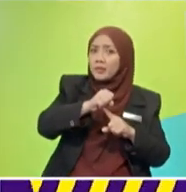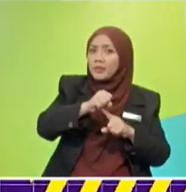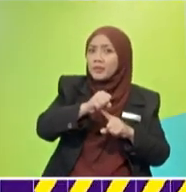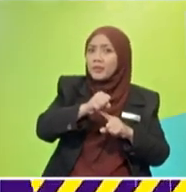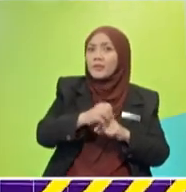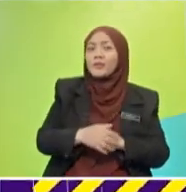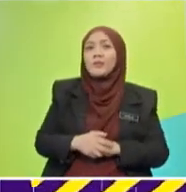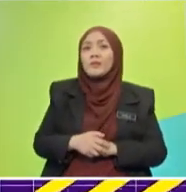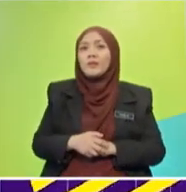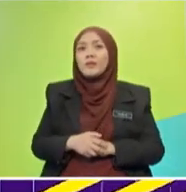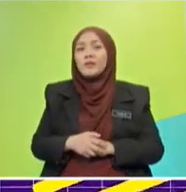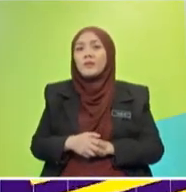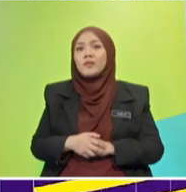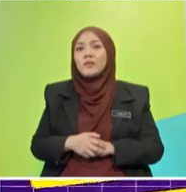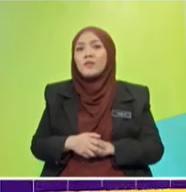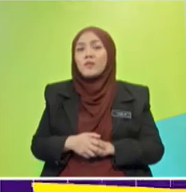tidak boleh